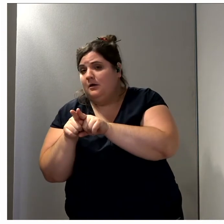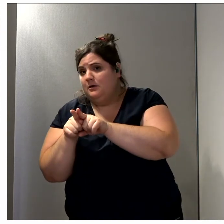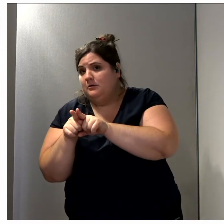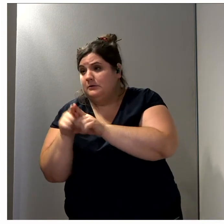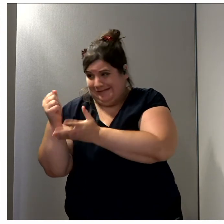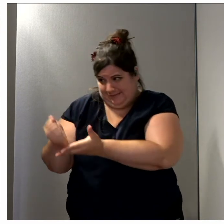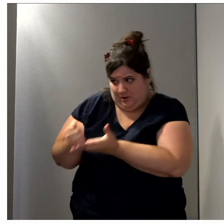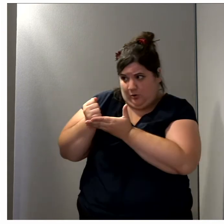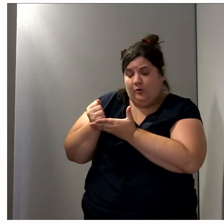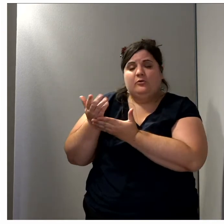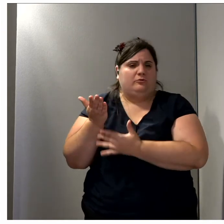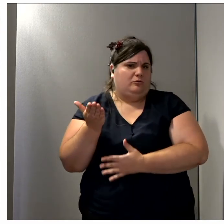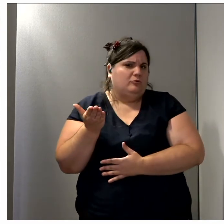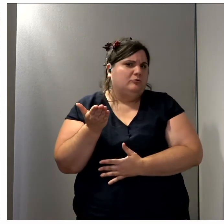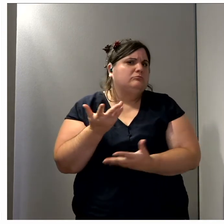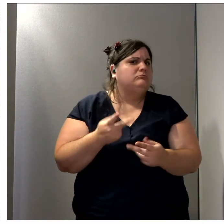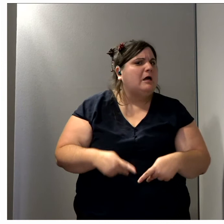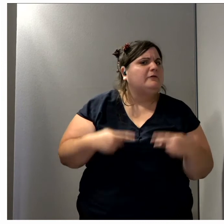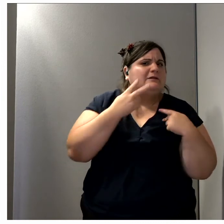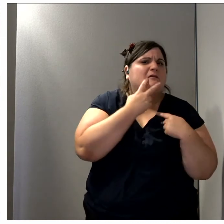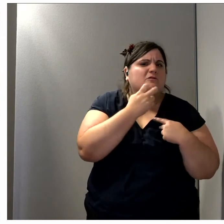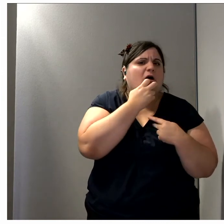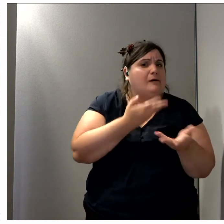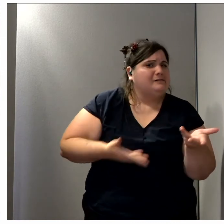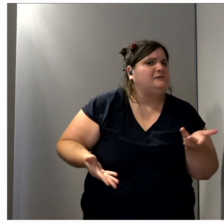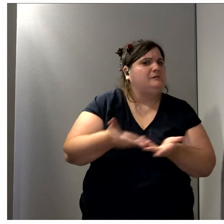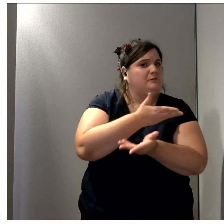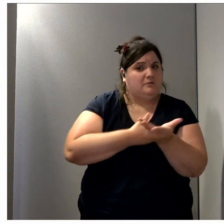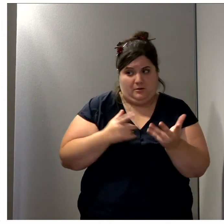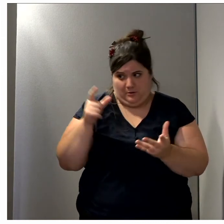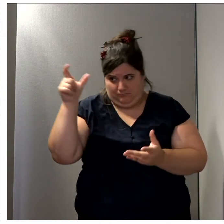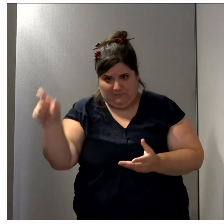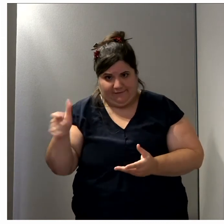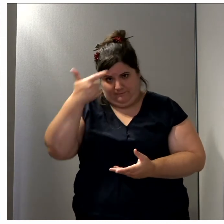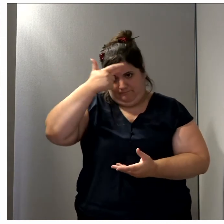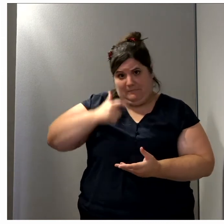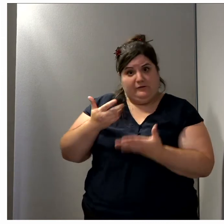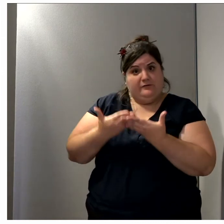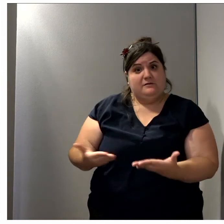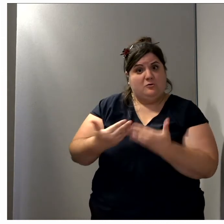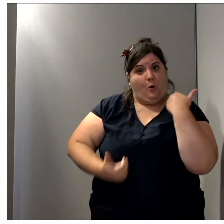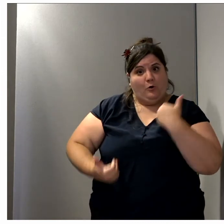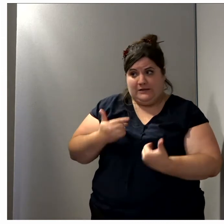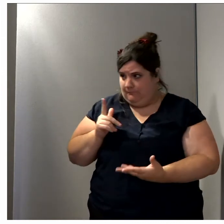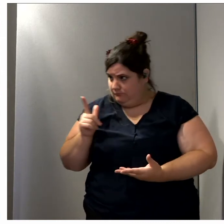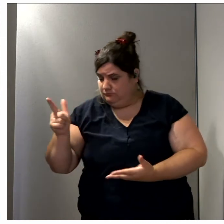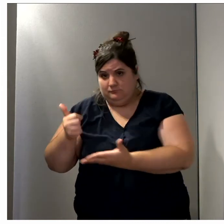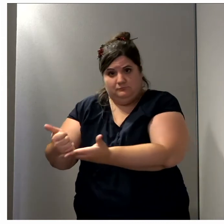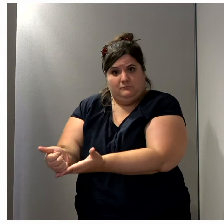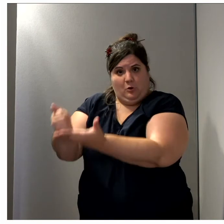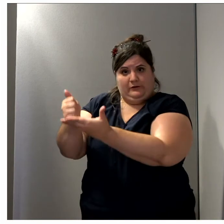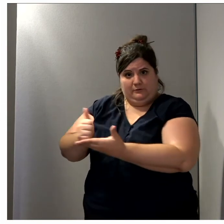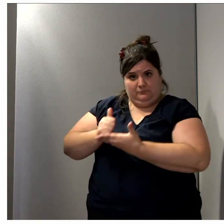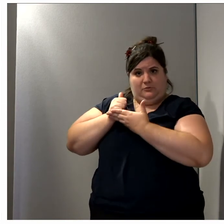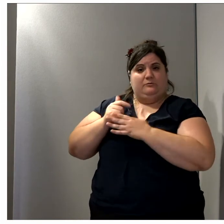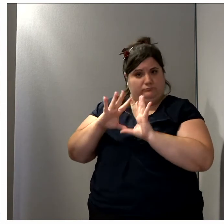nous avons surtout parlé de la paire aidance entre personnes en situation de handicap. Plusieurs groupes d'entraide